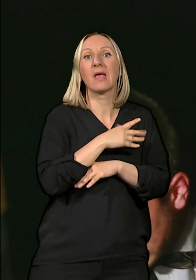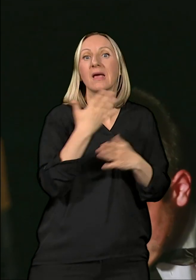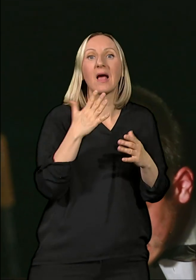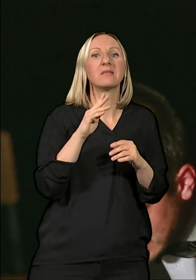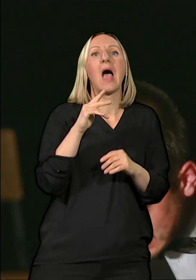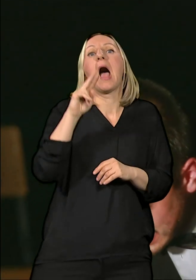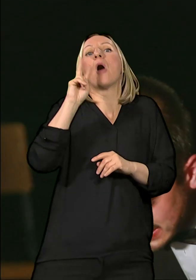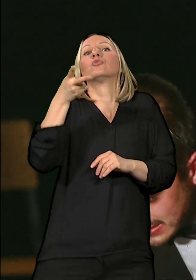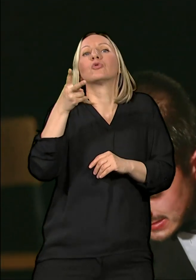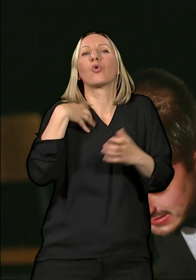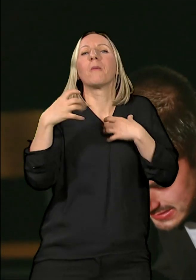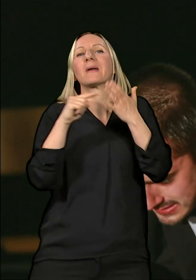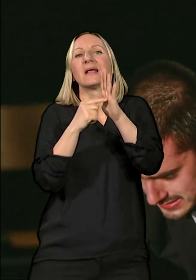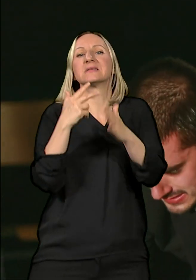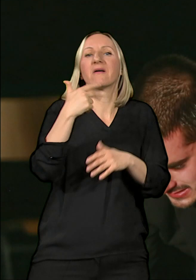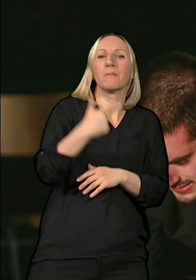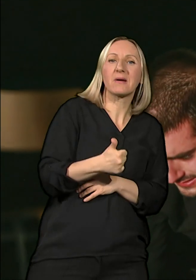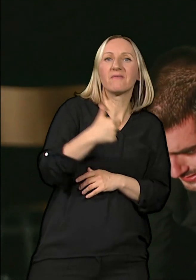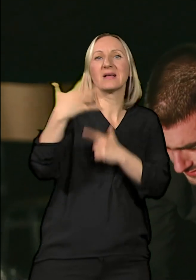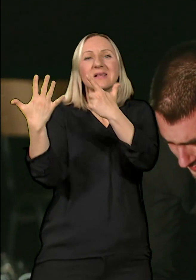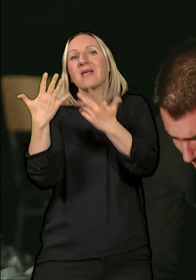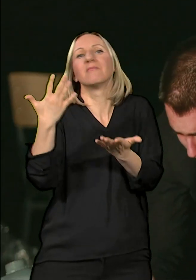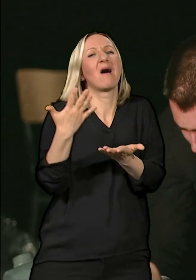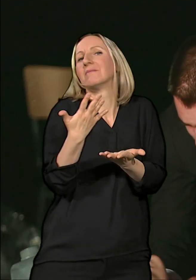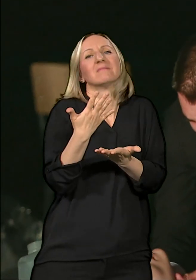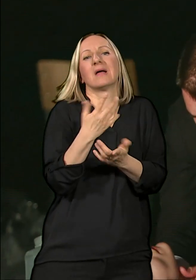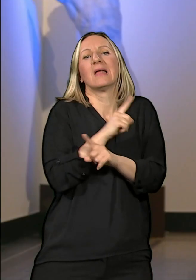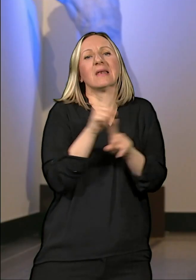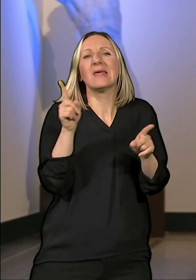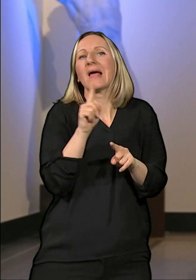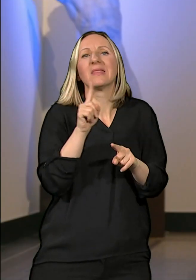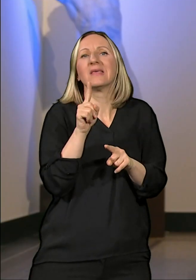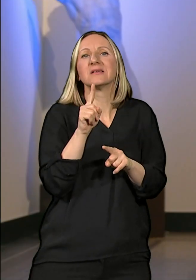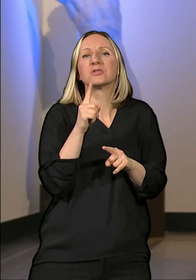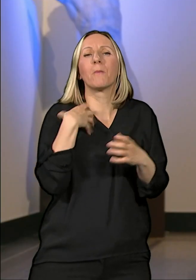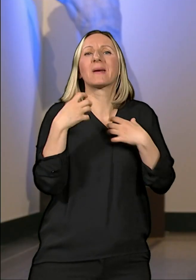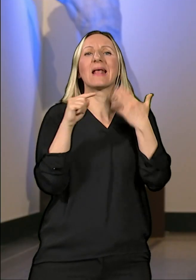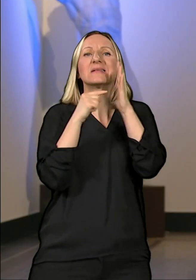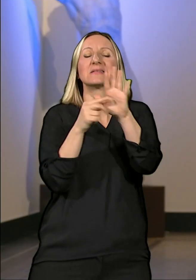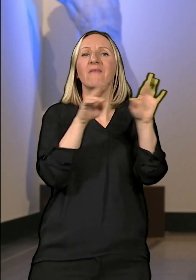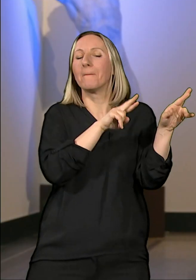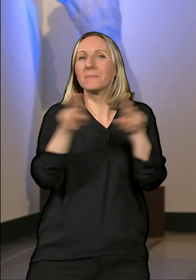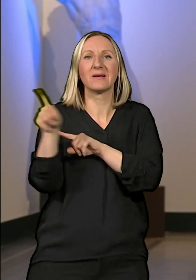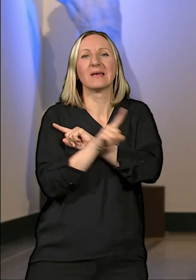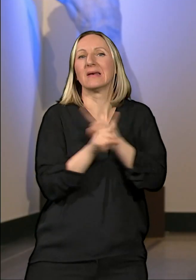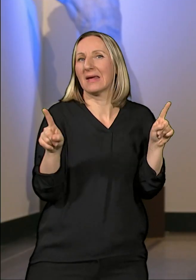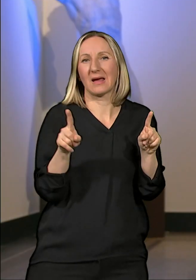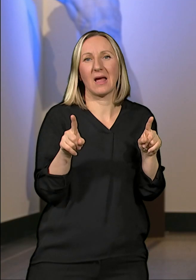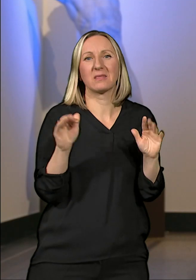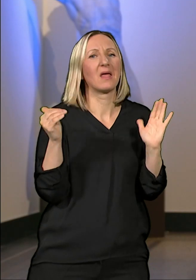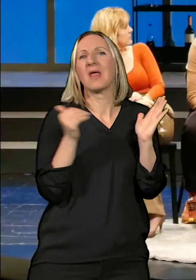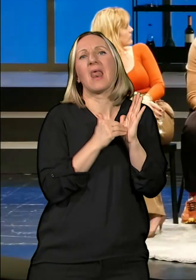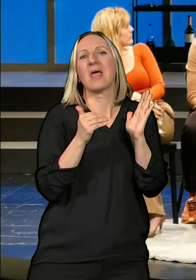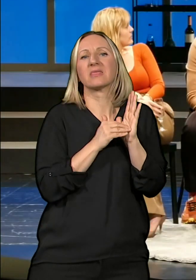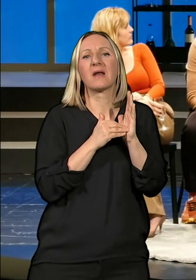bila. Ne možete jednostavno da nikada to nisu dve iste predstave, jako je važno da glumac nikada ne juri taj rezultat toga